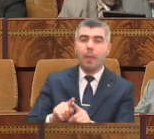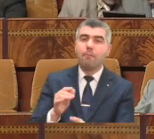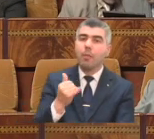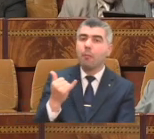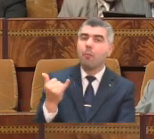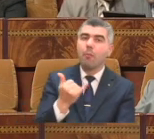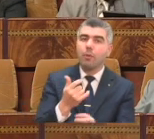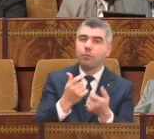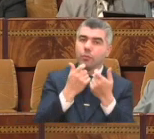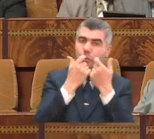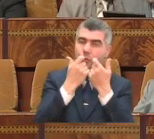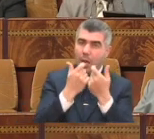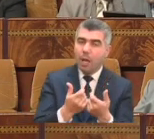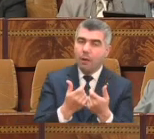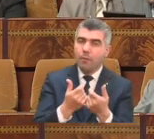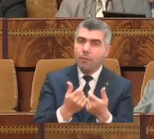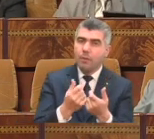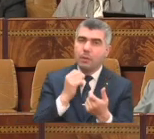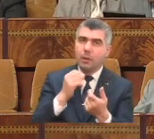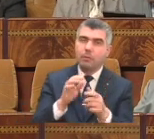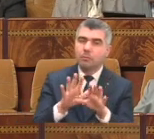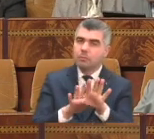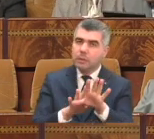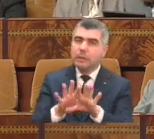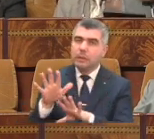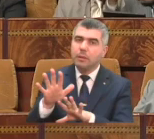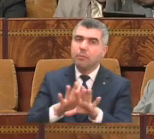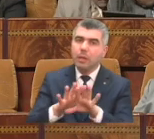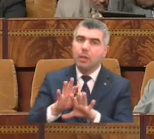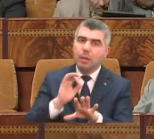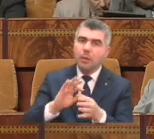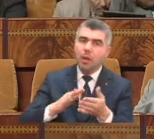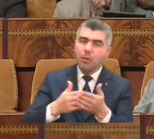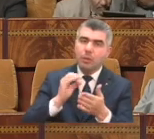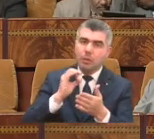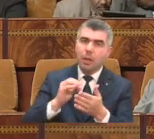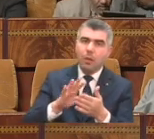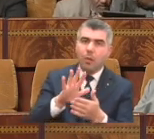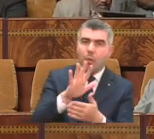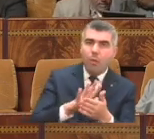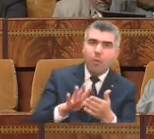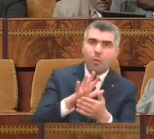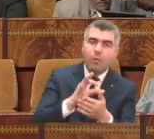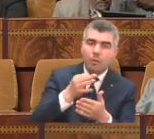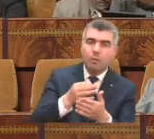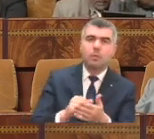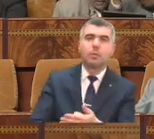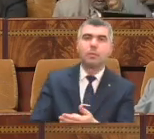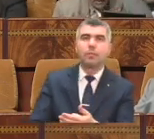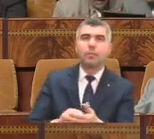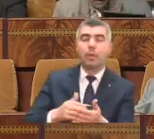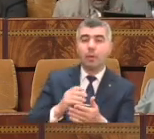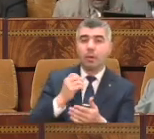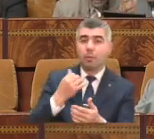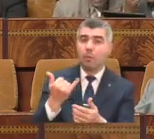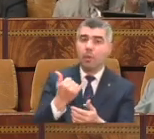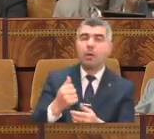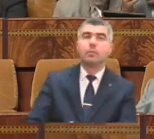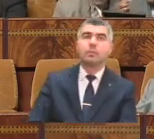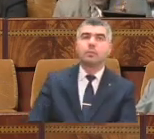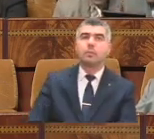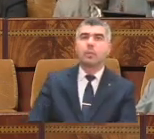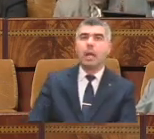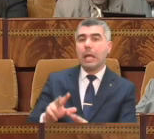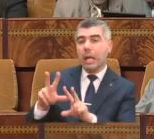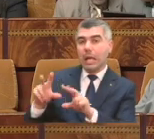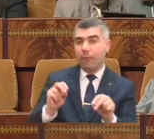مراقبة بمواصفات حديثة لتدبير النفايات ومعالجتها وتثمينها وفق مبادئ الحكمة.